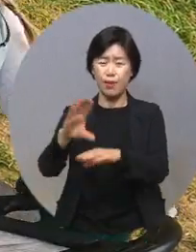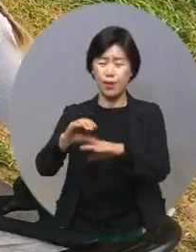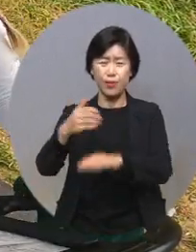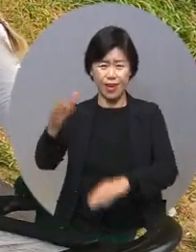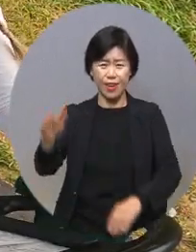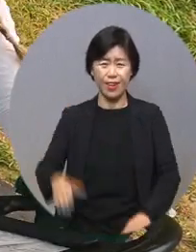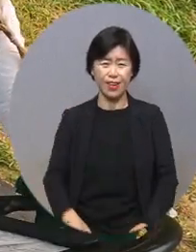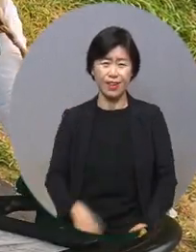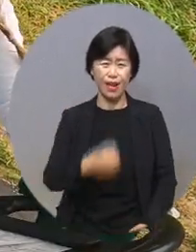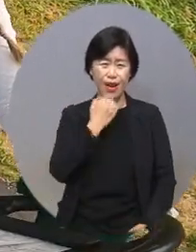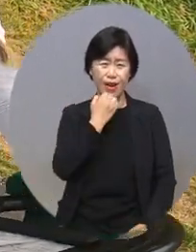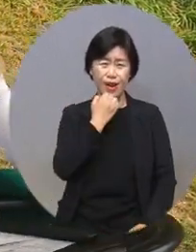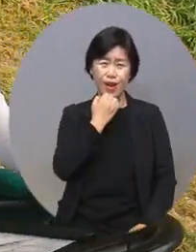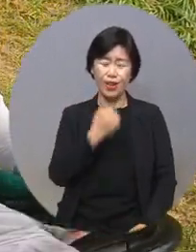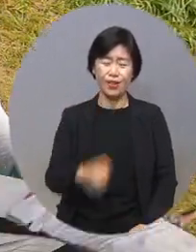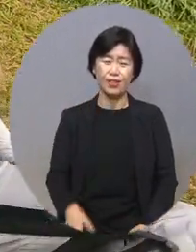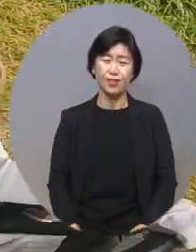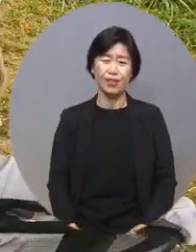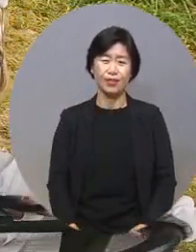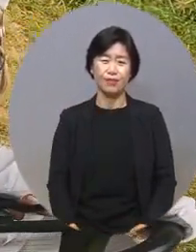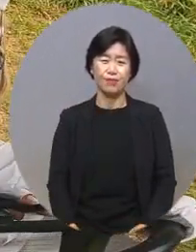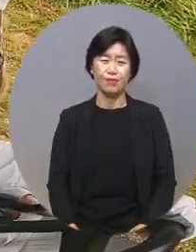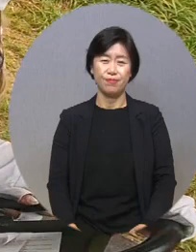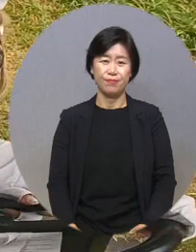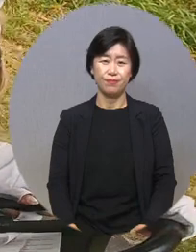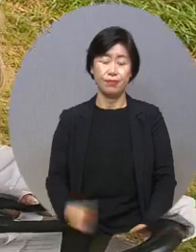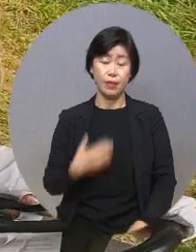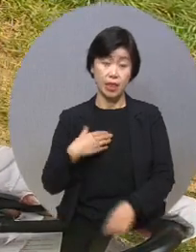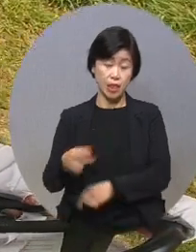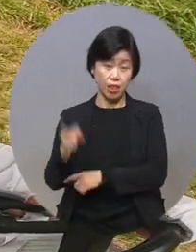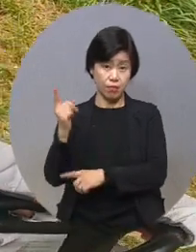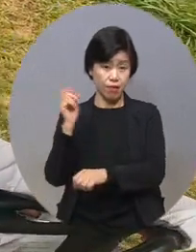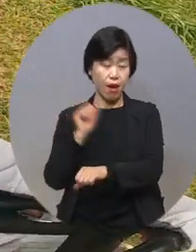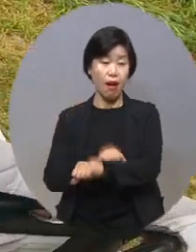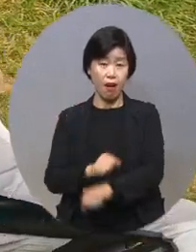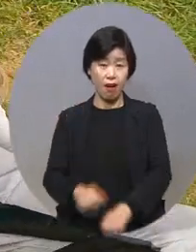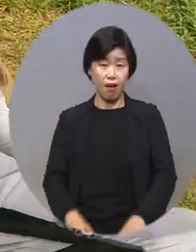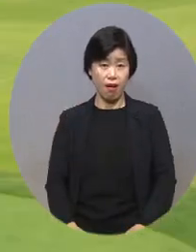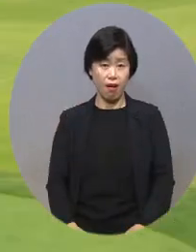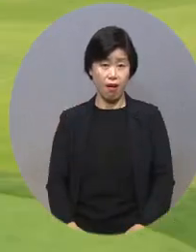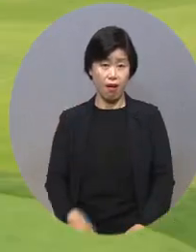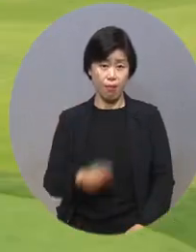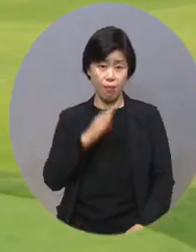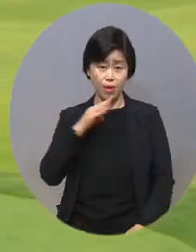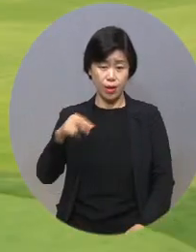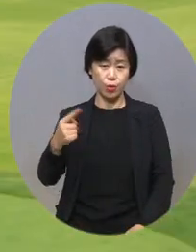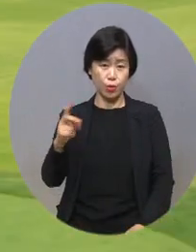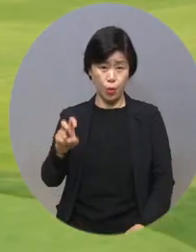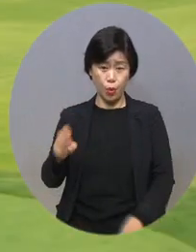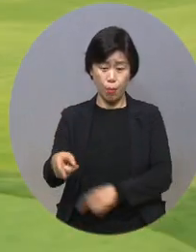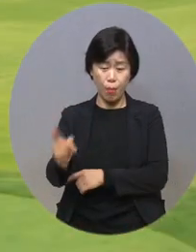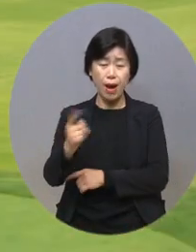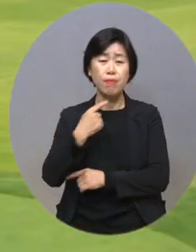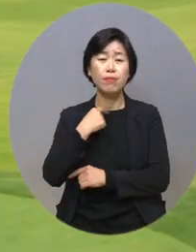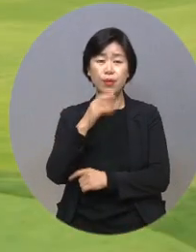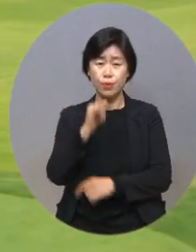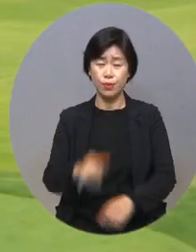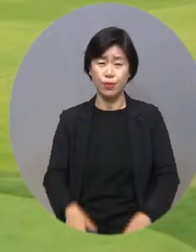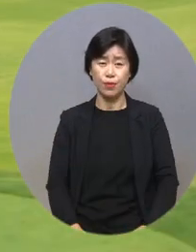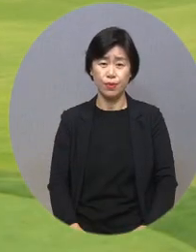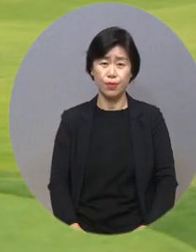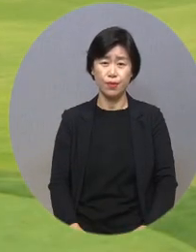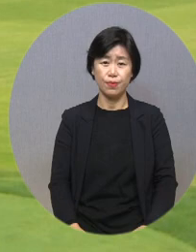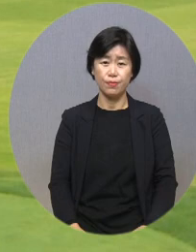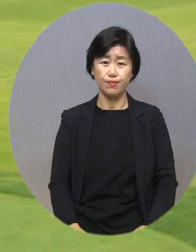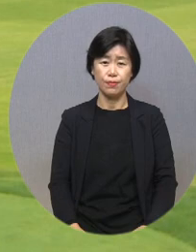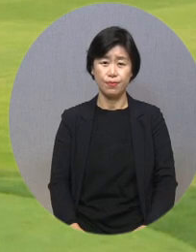바꾸자. 아, 오빠 나 낚시 완전 잘해. 나 돔 잡았어 섬에 가서. 아, 형 그냥 이번 홀이 아니라 남은 홀 다 기부어